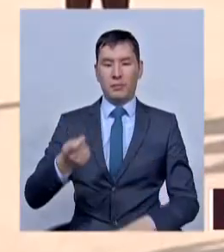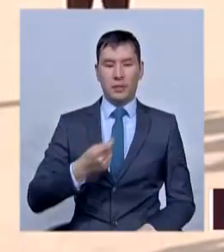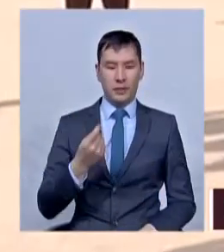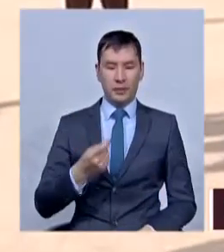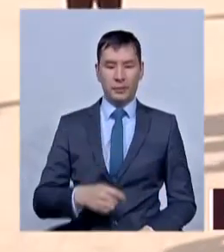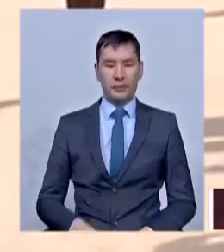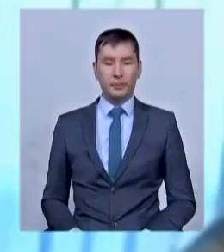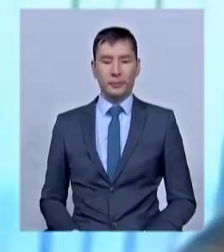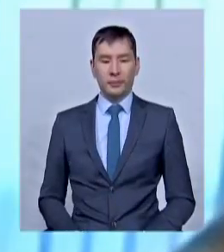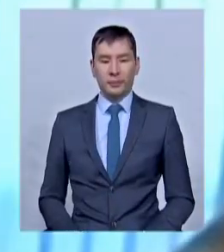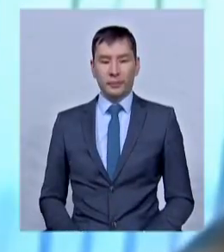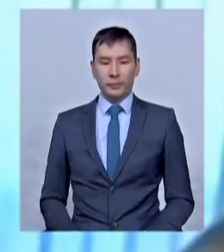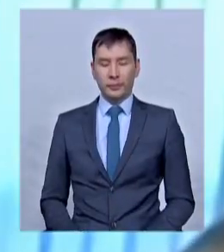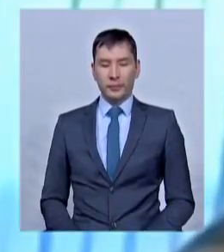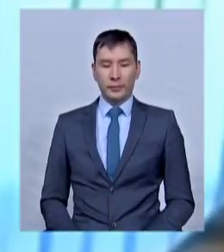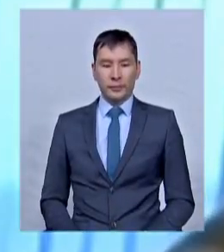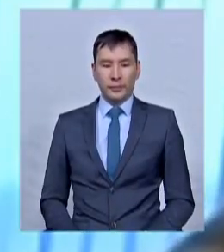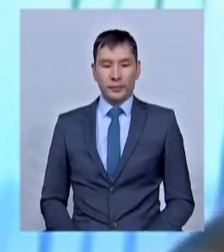баурайды.